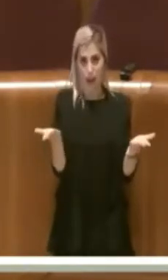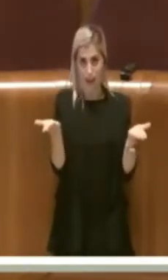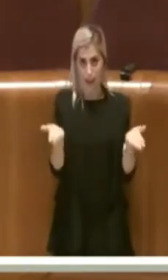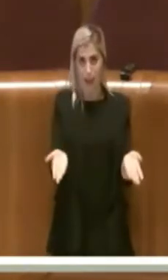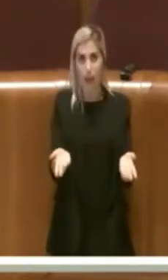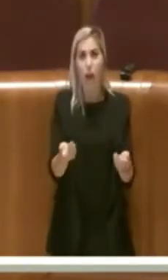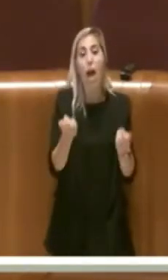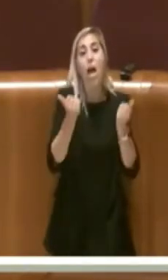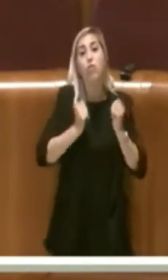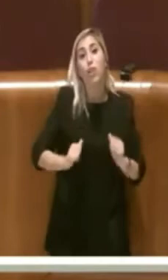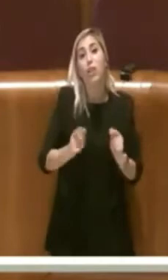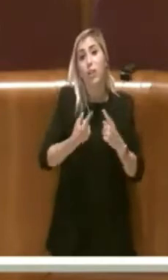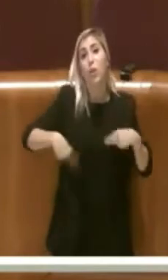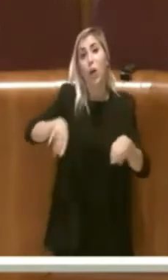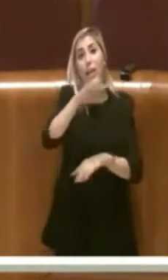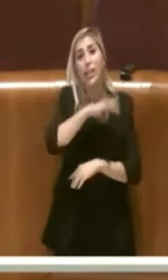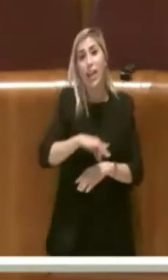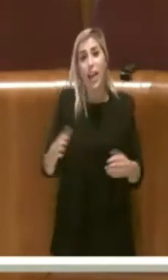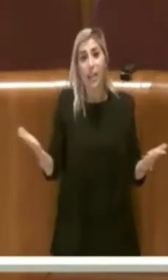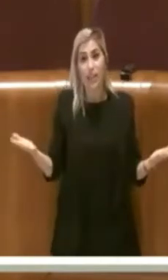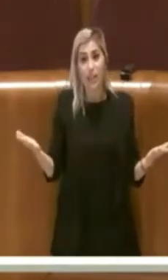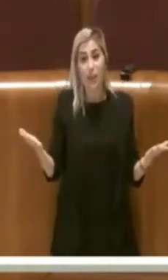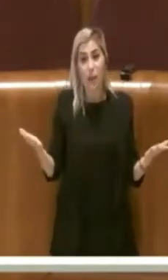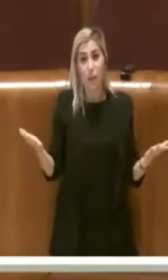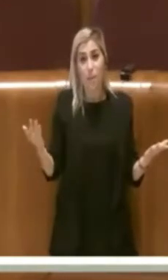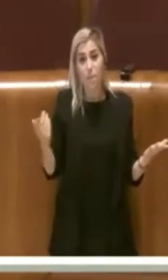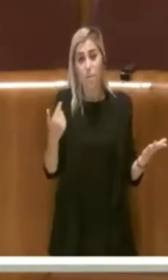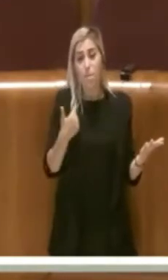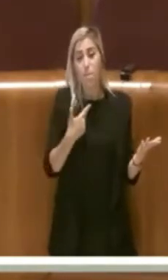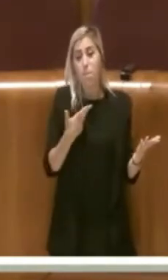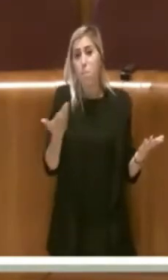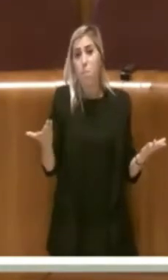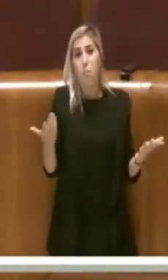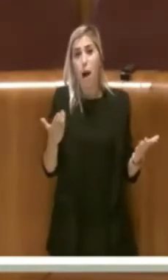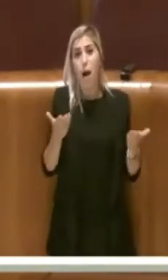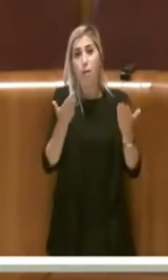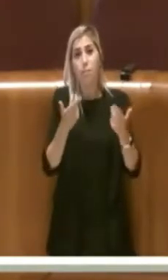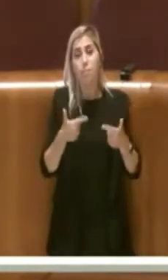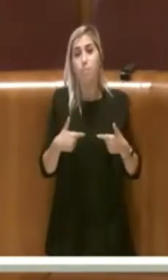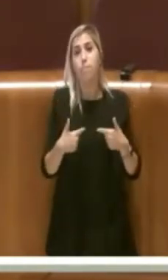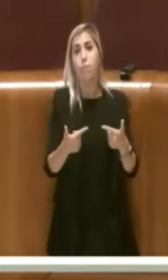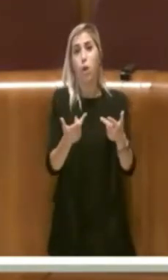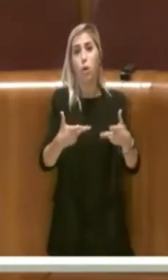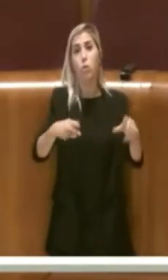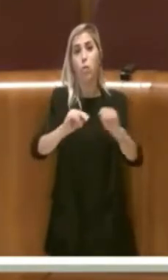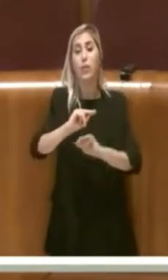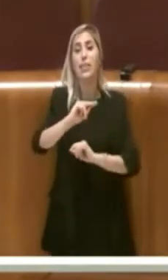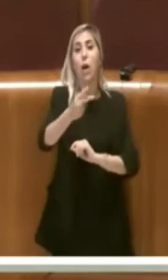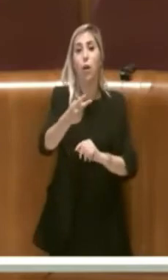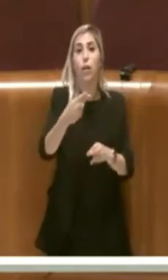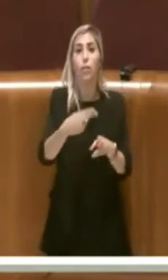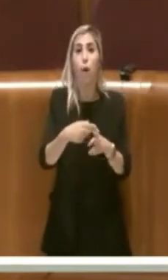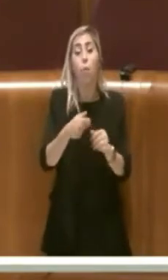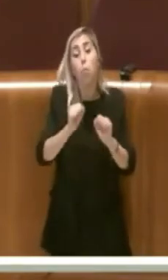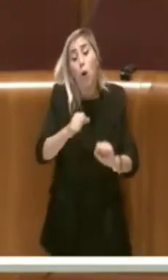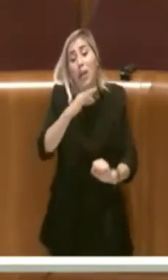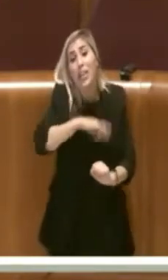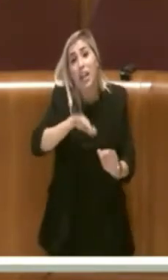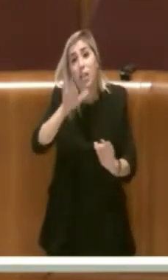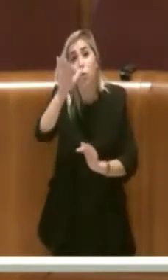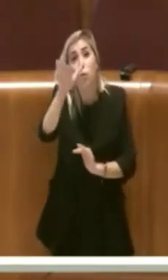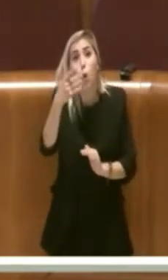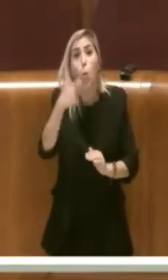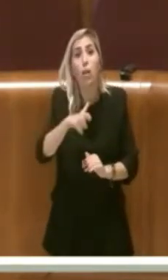non interessa, comprendiamo, ma di rimando secondariamente potrebbe interessare, perché